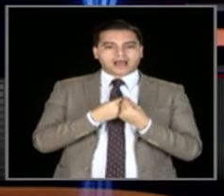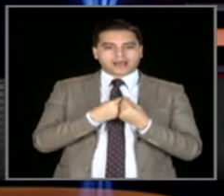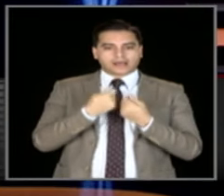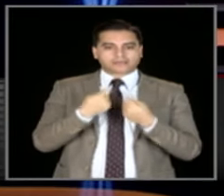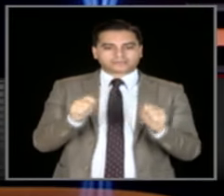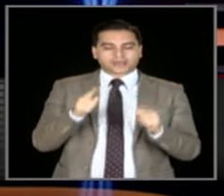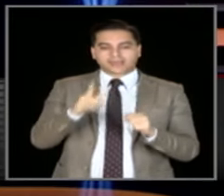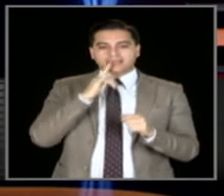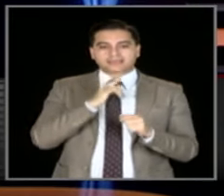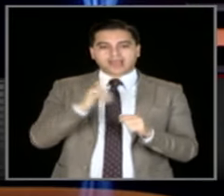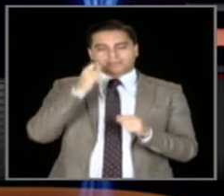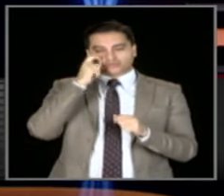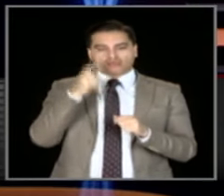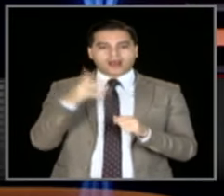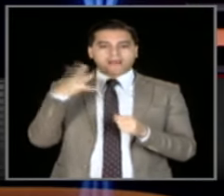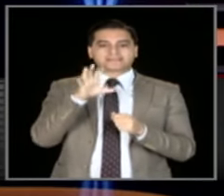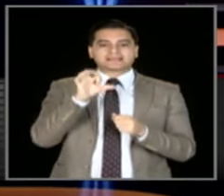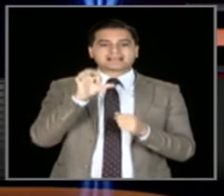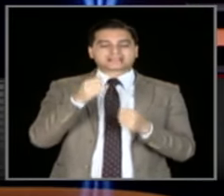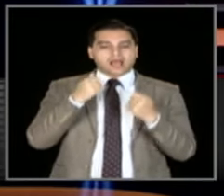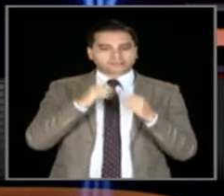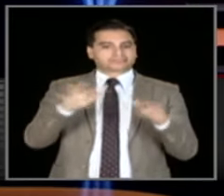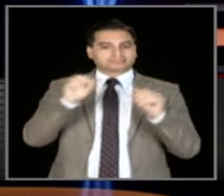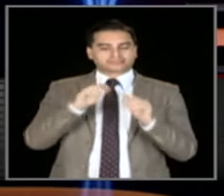مع إن ده الديوان التاسع للشاعر ده.